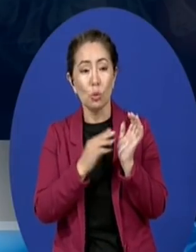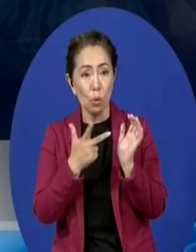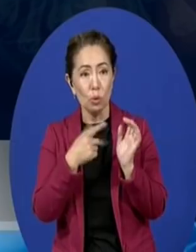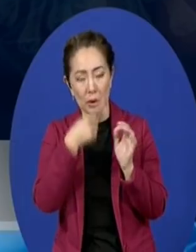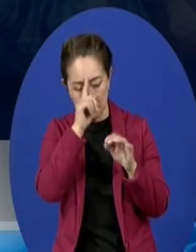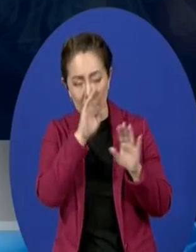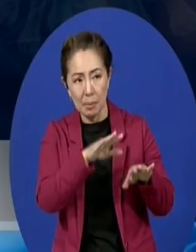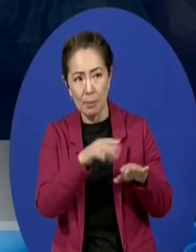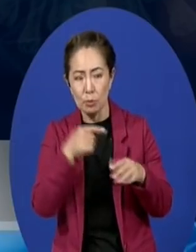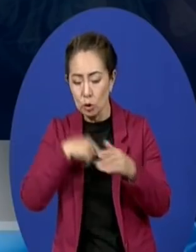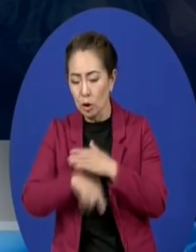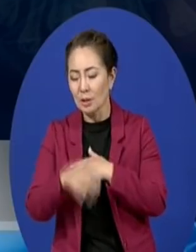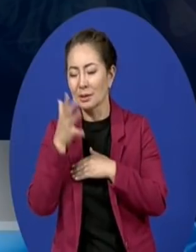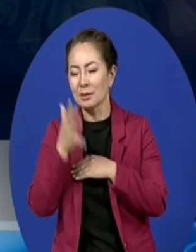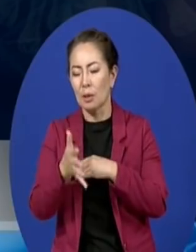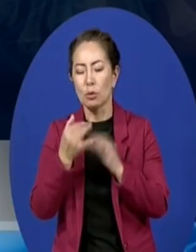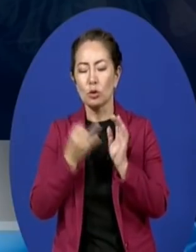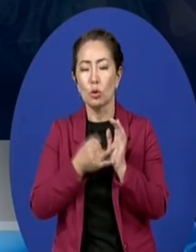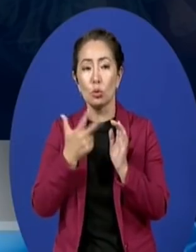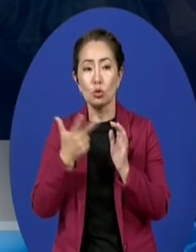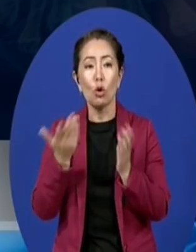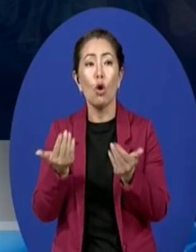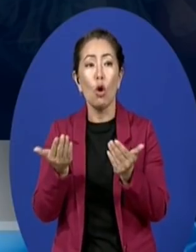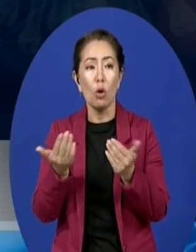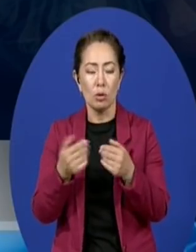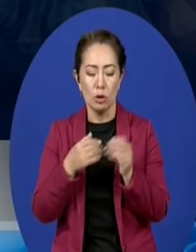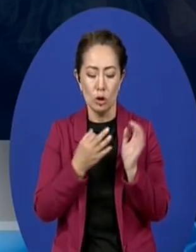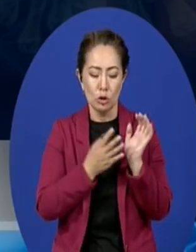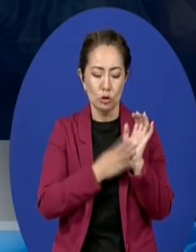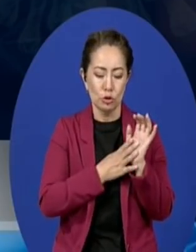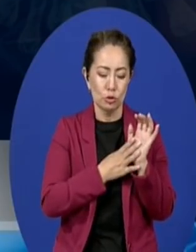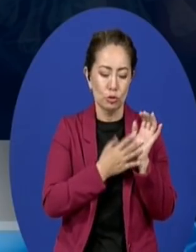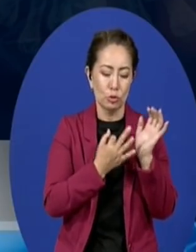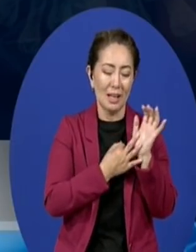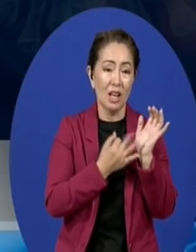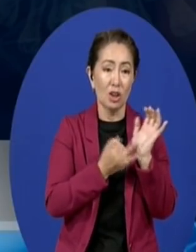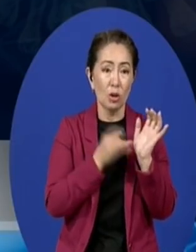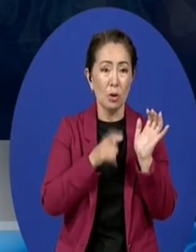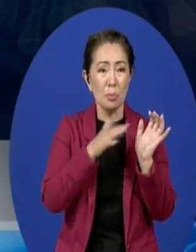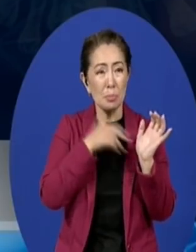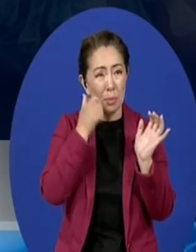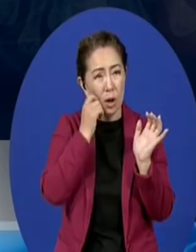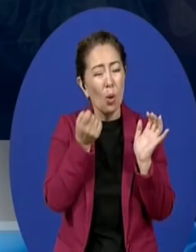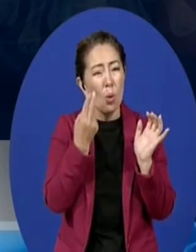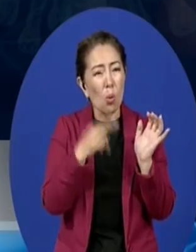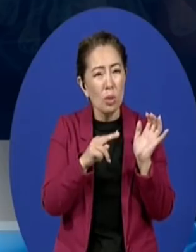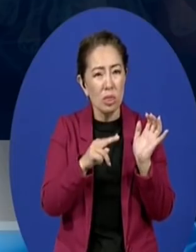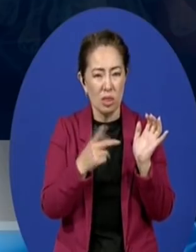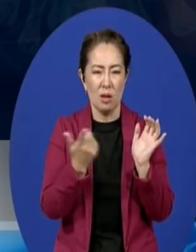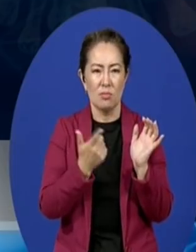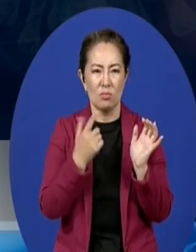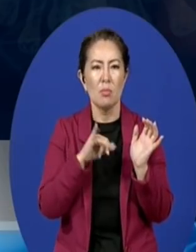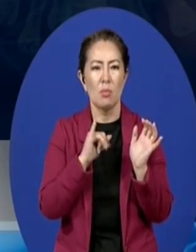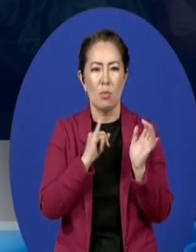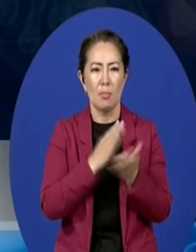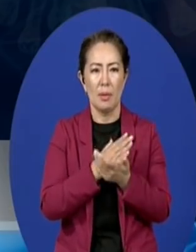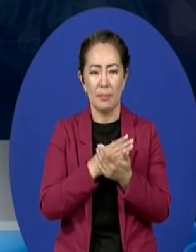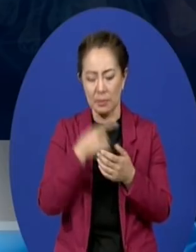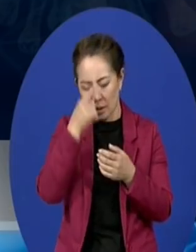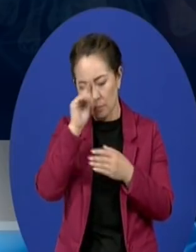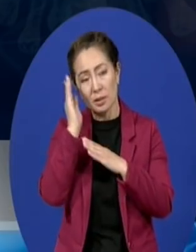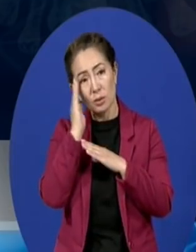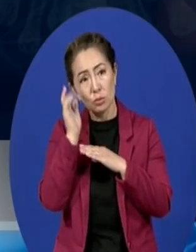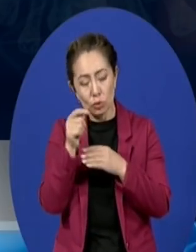үүнээс 5733 нь хөнгөө өвчилсөн. За 987 хүний биеийн байдал хүнд болон маш хүнд байна. Хэвтэн